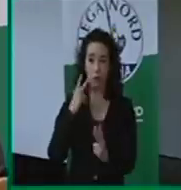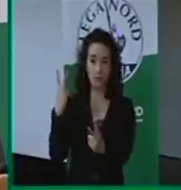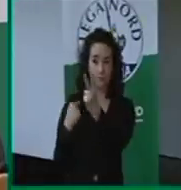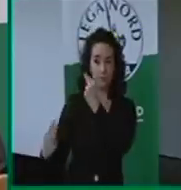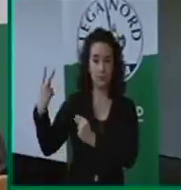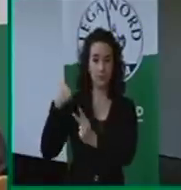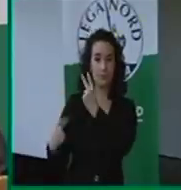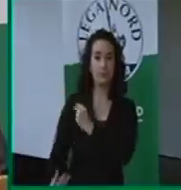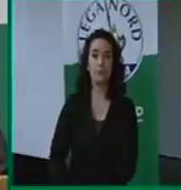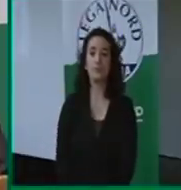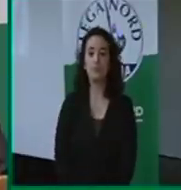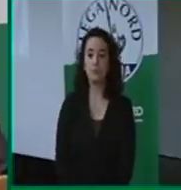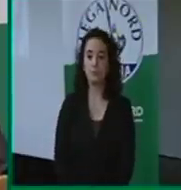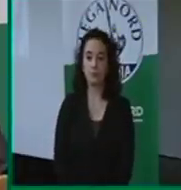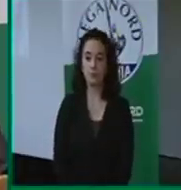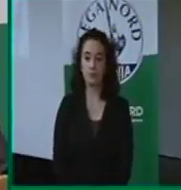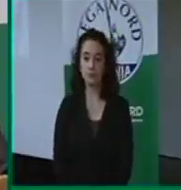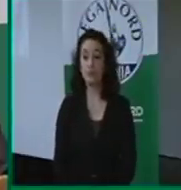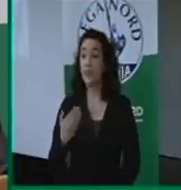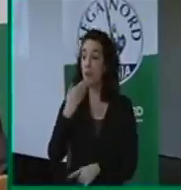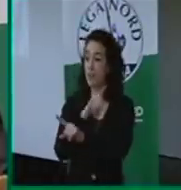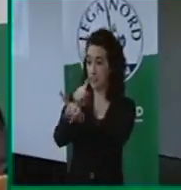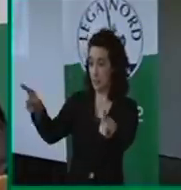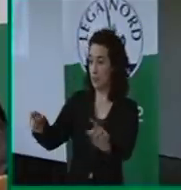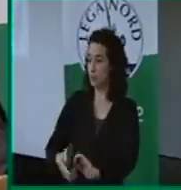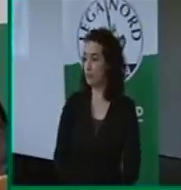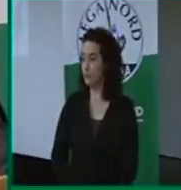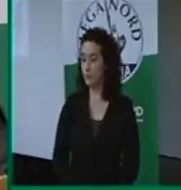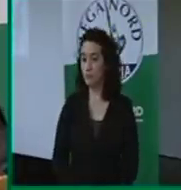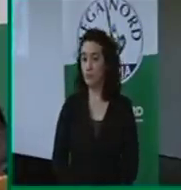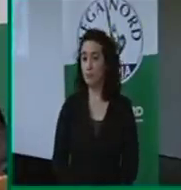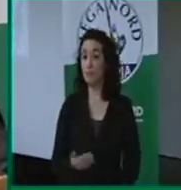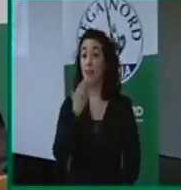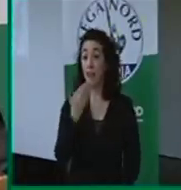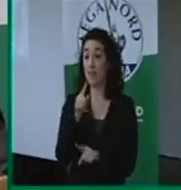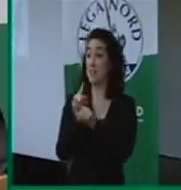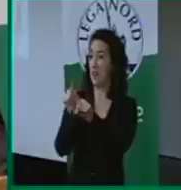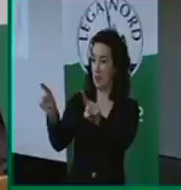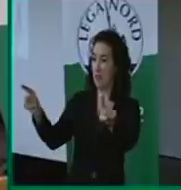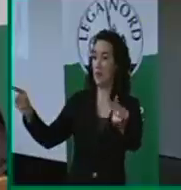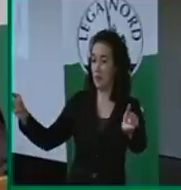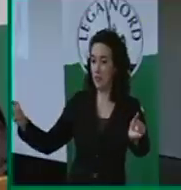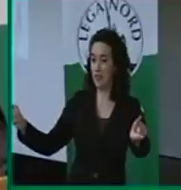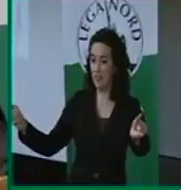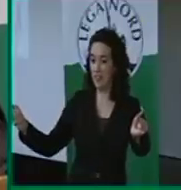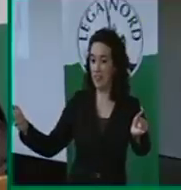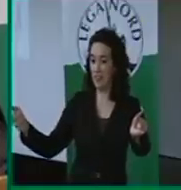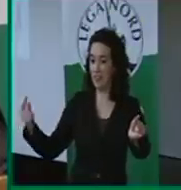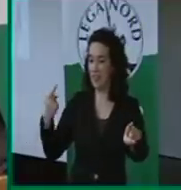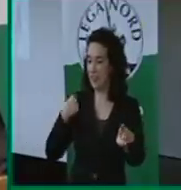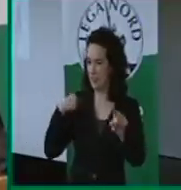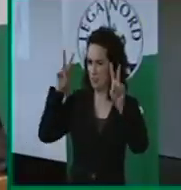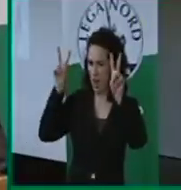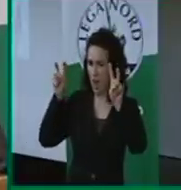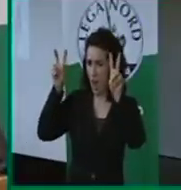va Grazie a voi Grazie a voi perché perché mi dicevano parlare di economia